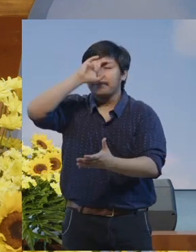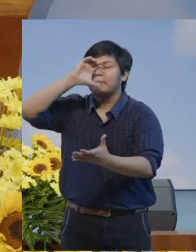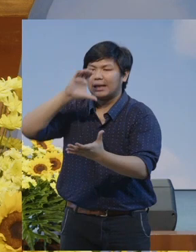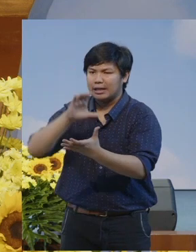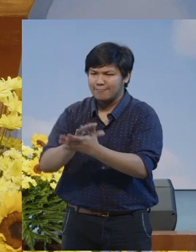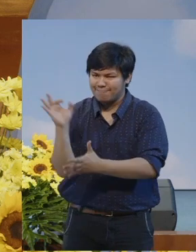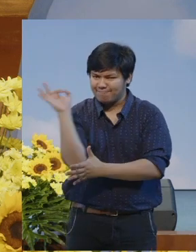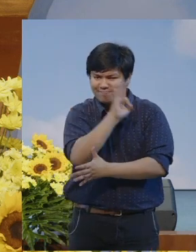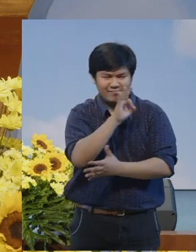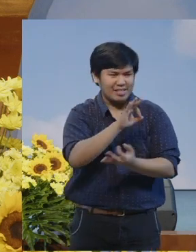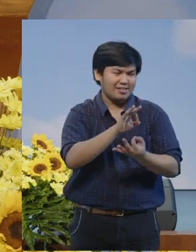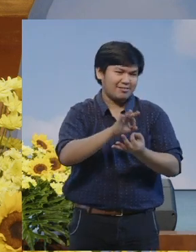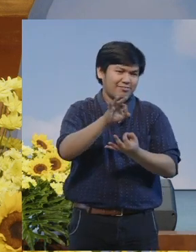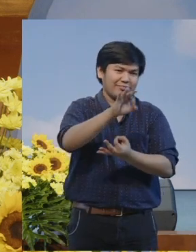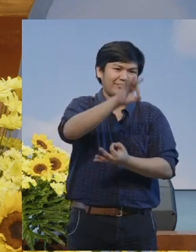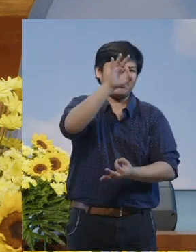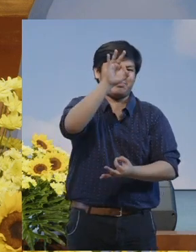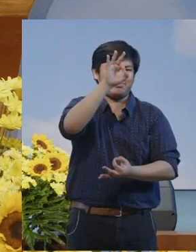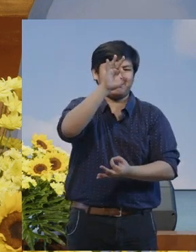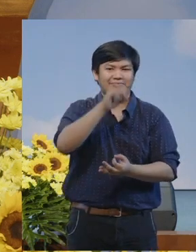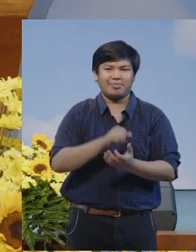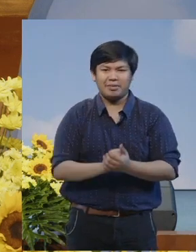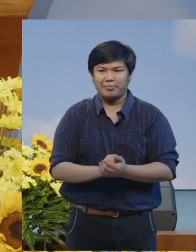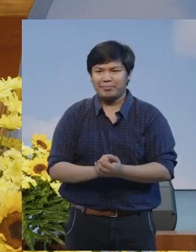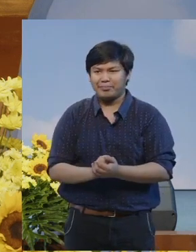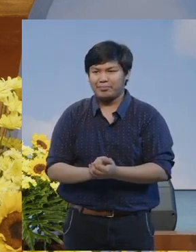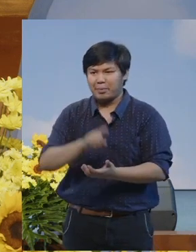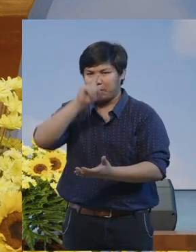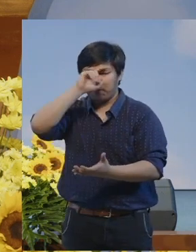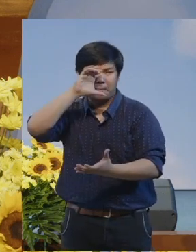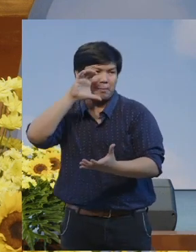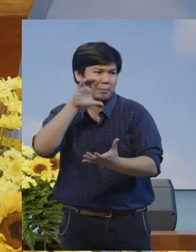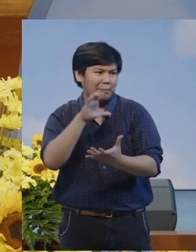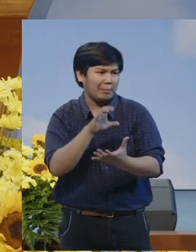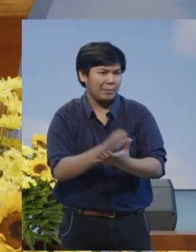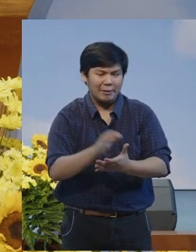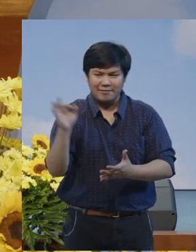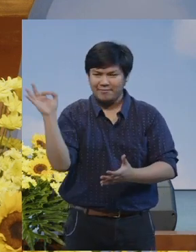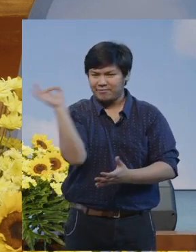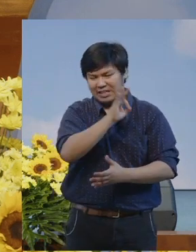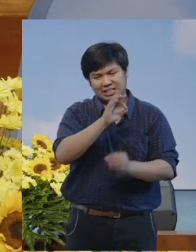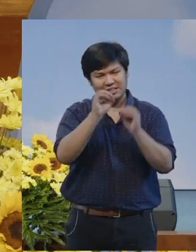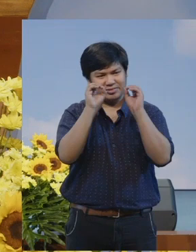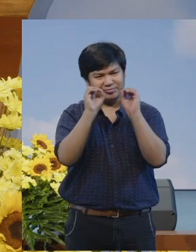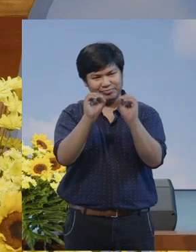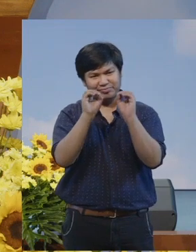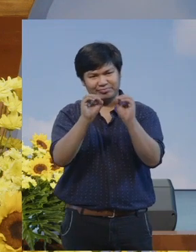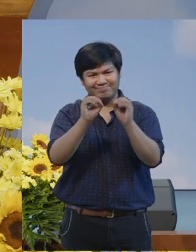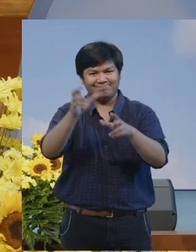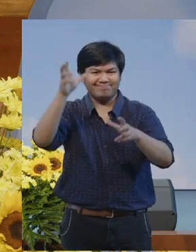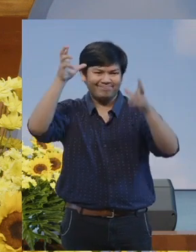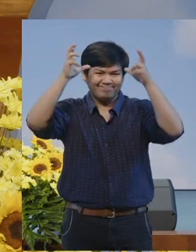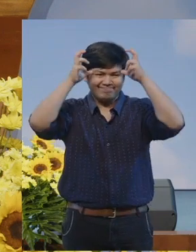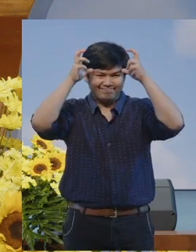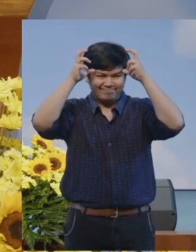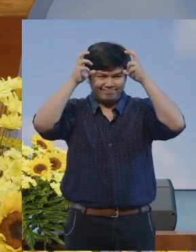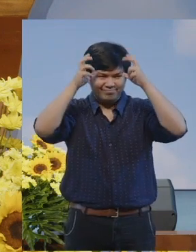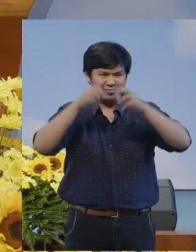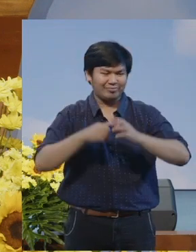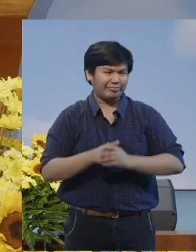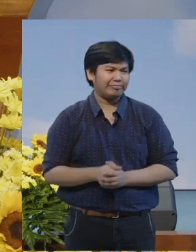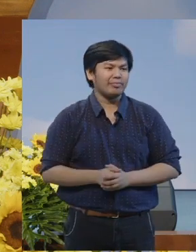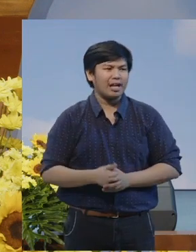spirits, mapanlinlang na espirito, and teachings of demons,